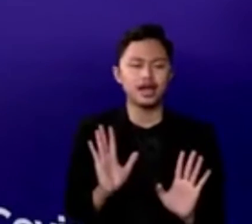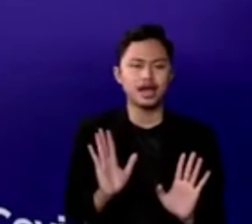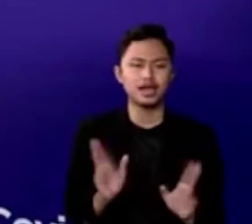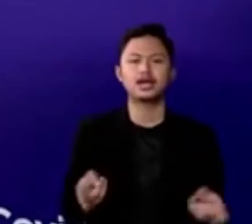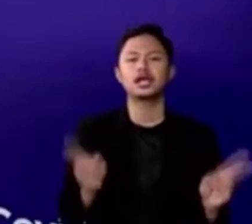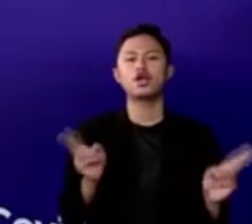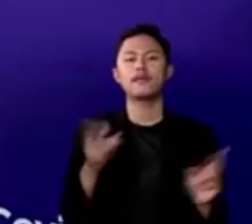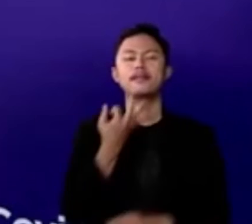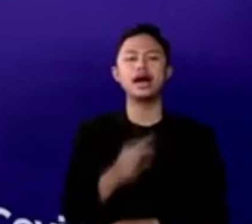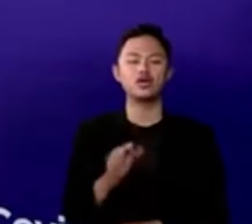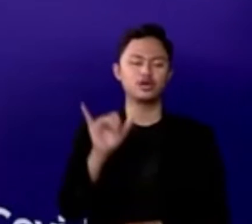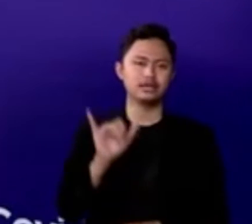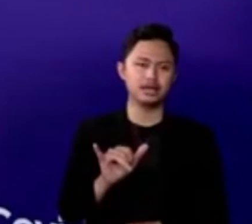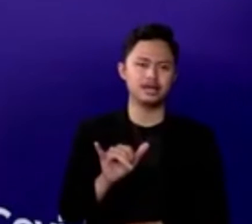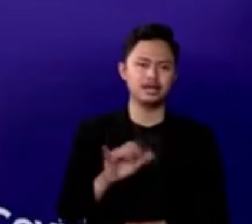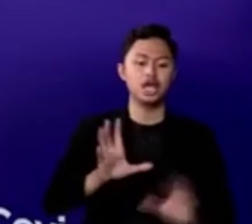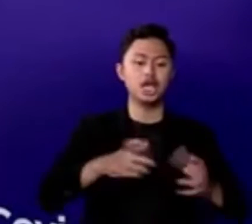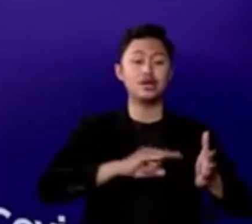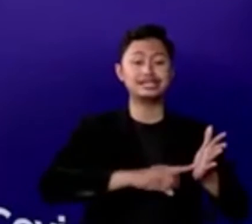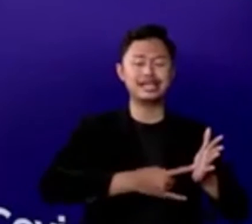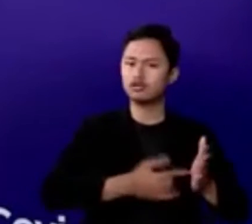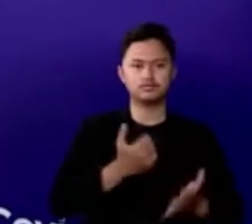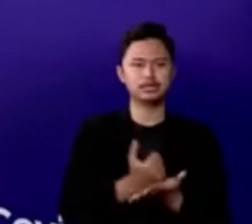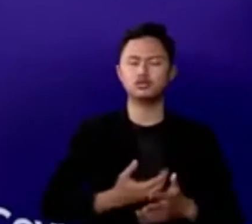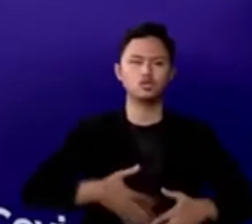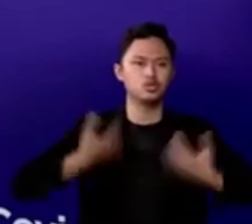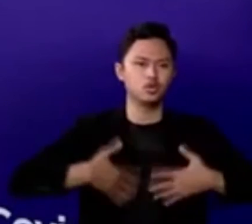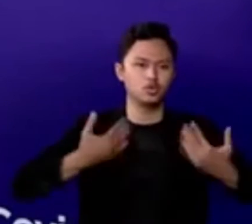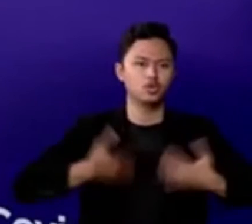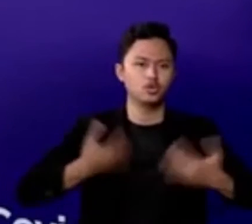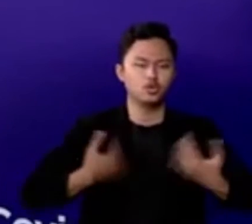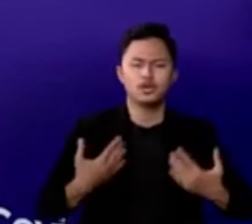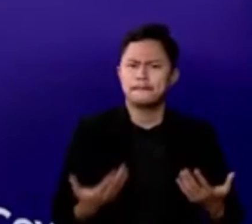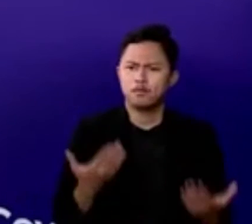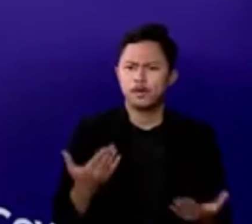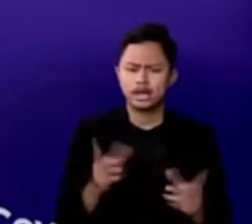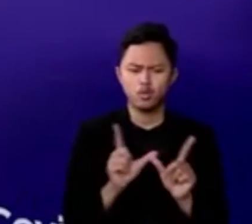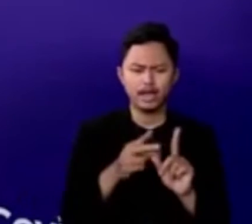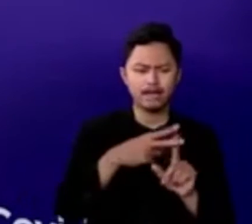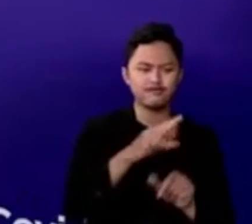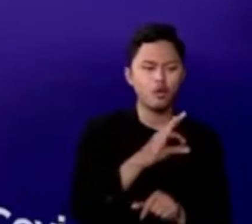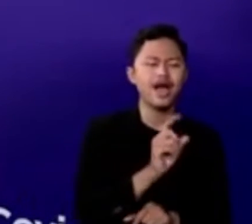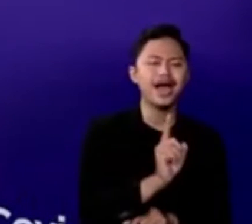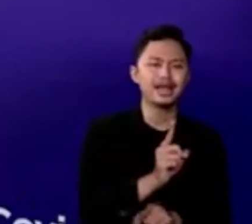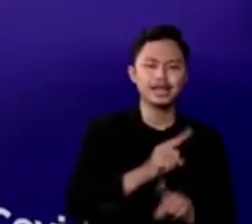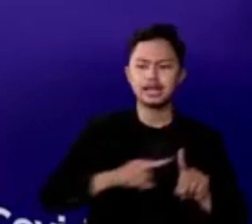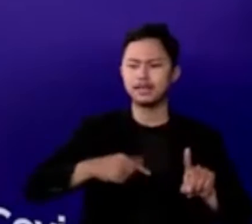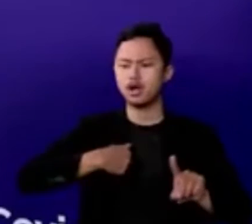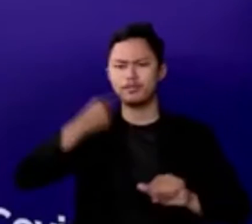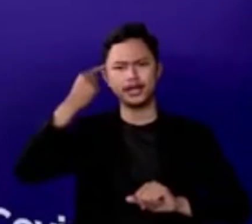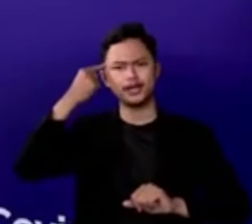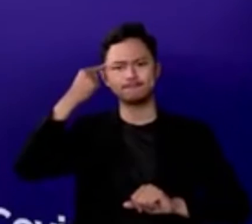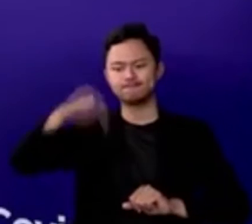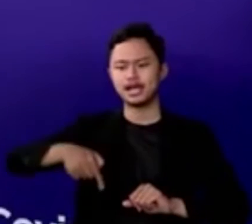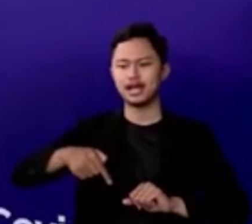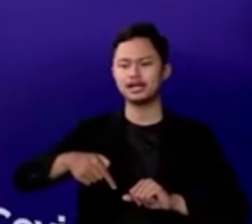normal gitu ya tetap ruang-ruang digital akan lebih seru mungkin akan ada wafel tetapi juga saya rasa